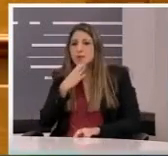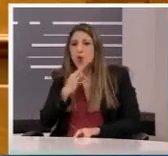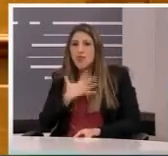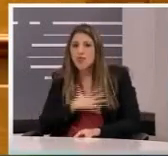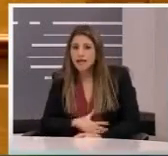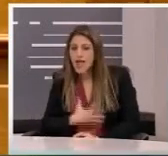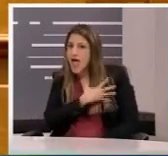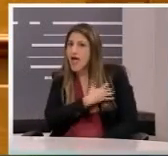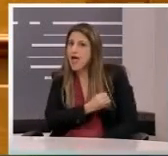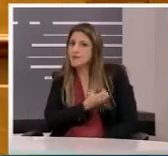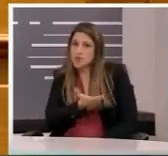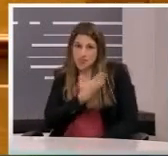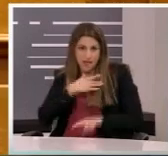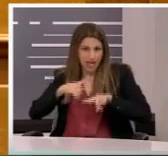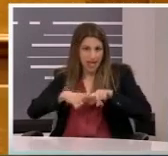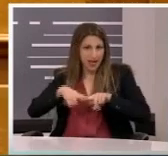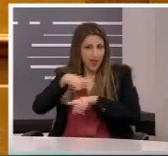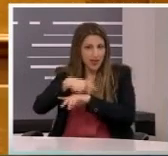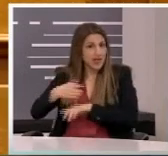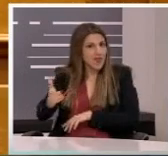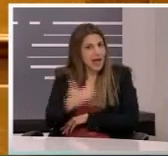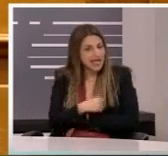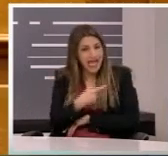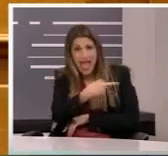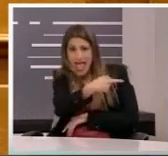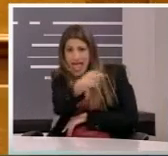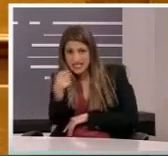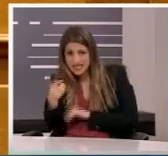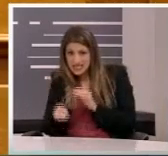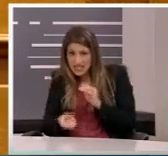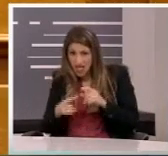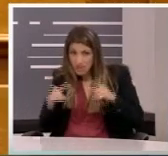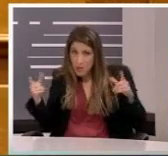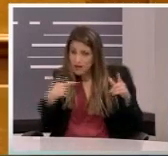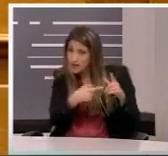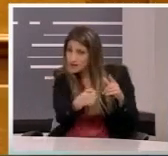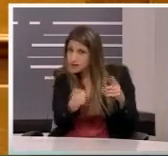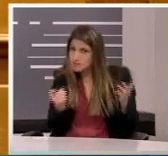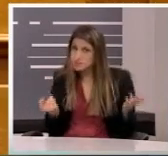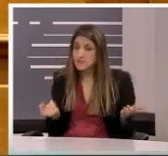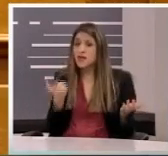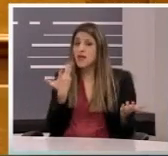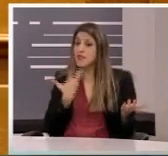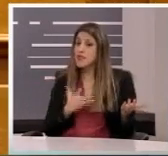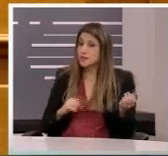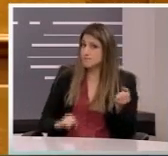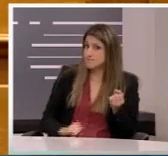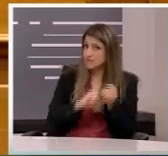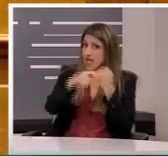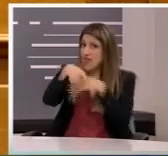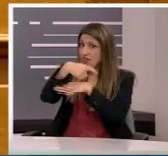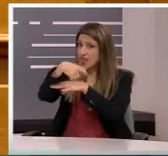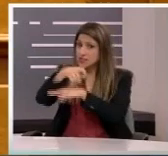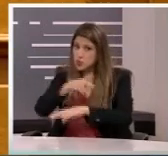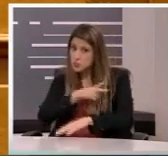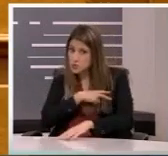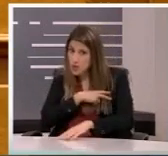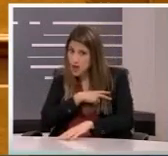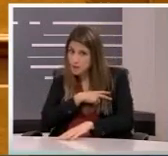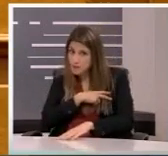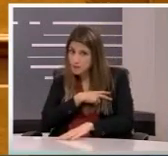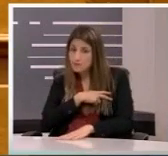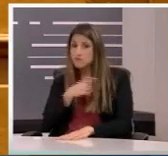δεν έχετε εμπιστοσύνη στην ελληνική δικαιοσύνη? Εσείς δεν είστε εκείνοι που υποτίθετε ότι υπερασπίζετε την ελληνική δικαιοσύνη απέναντι